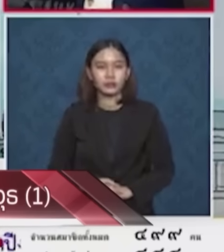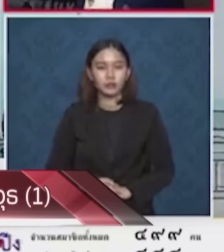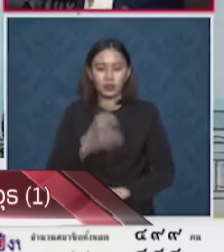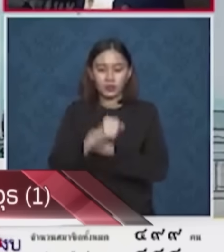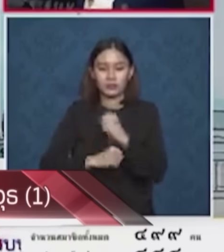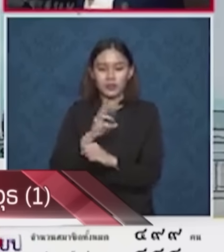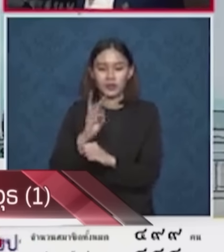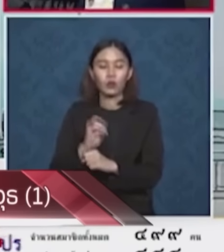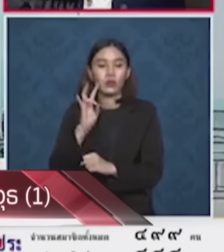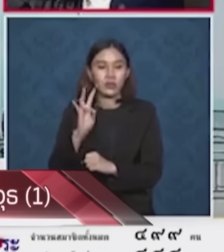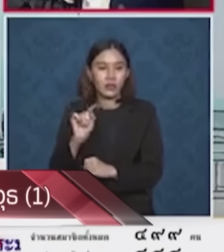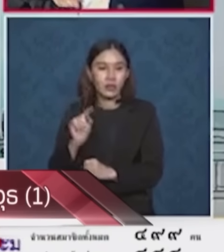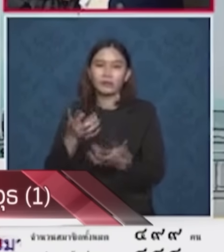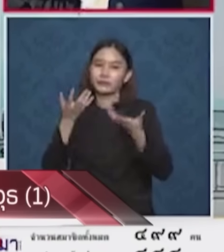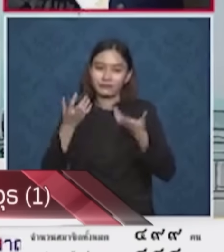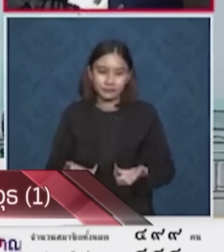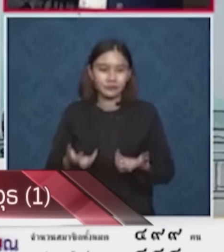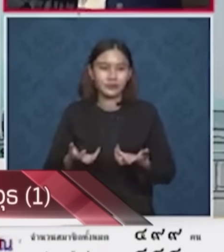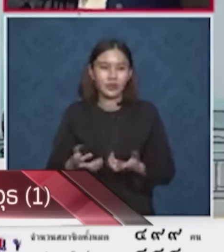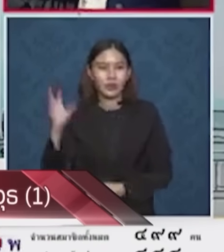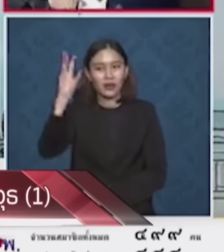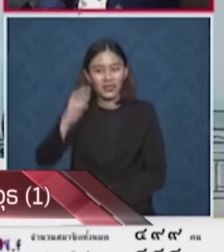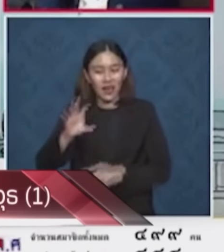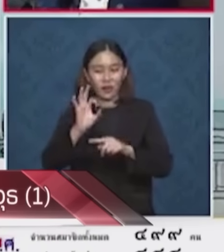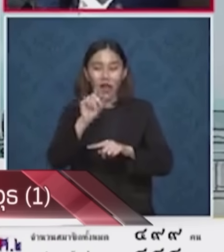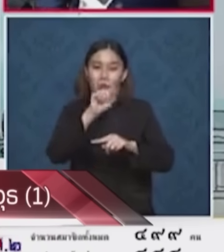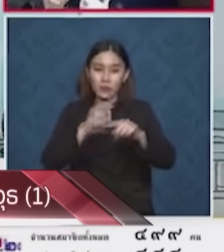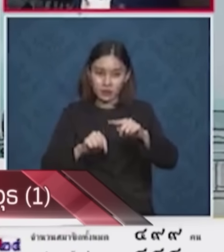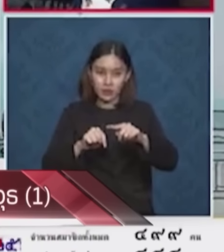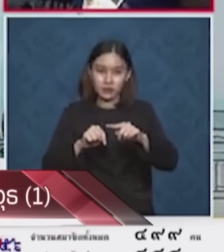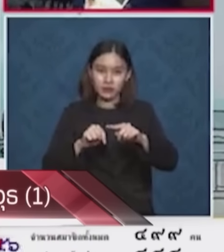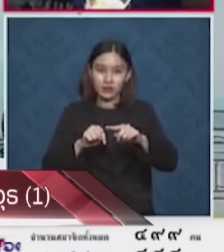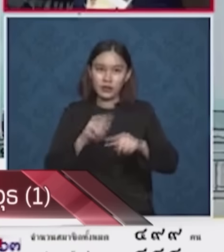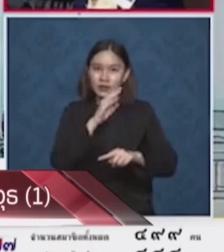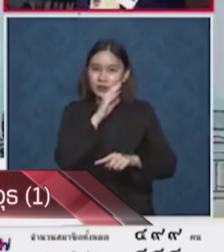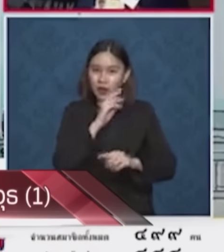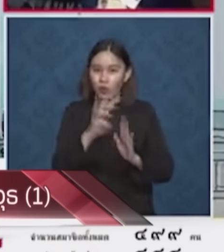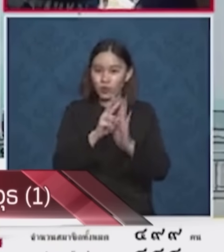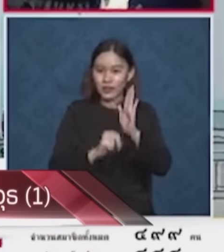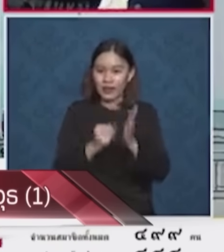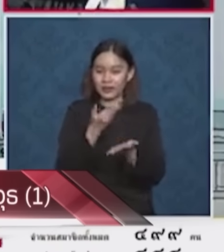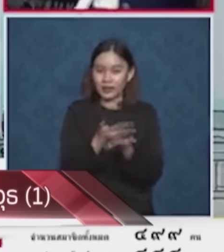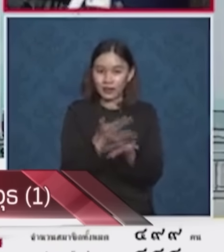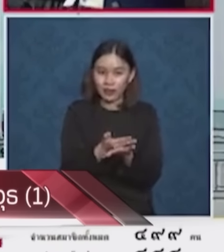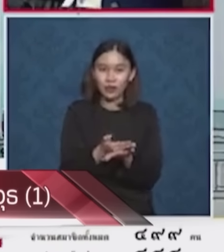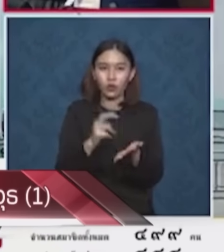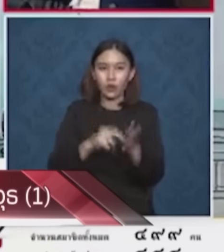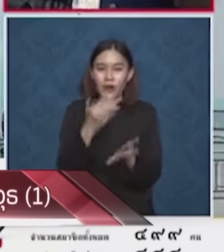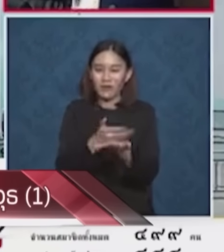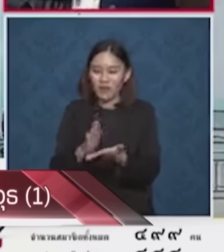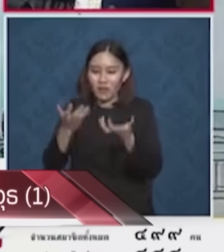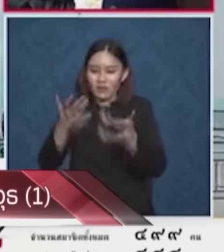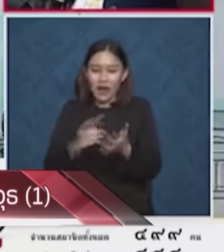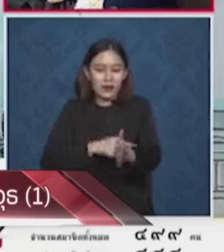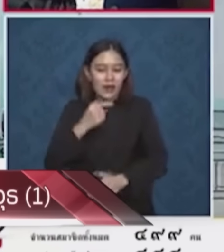มาในปี 67นะครับหนักเลยครับผมดาวเอาแค่ 9%เท่านั้นเองหากจะรักษาวินัยทางการคลังนะครับเพื่อไม่ให้ต้องผ่อนหนักๆ